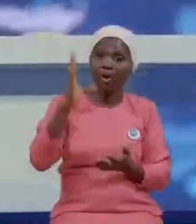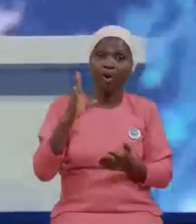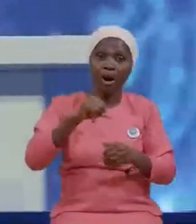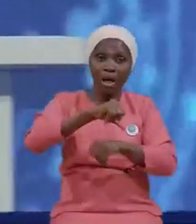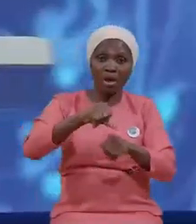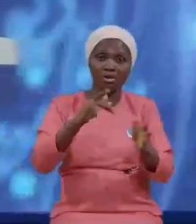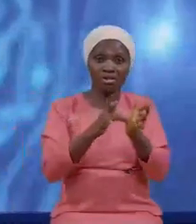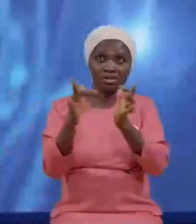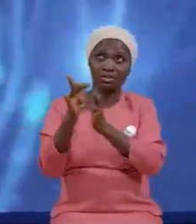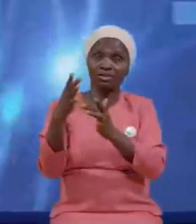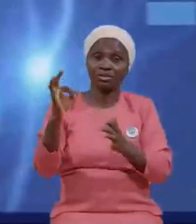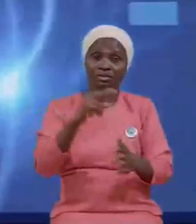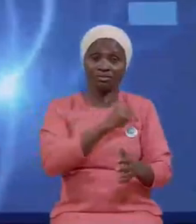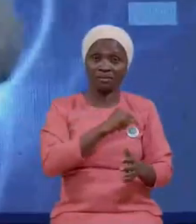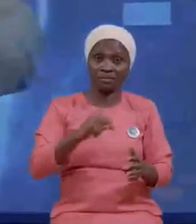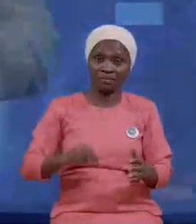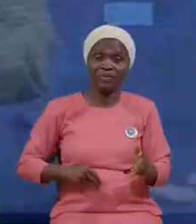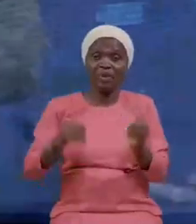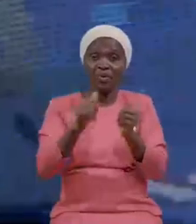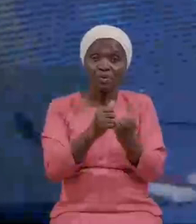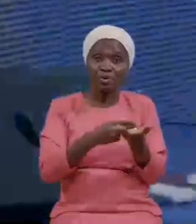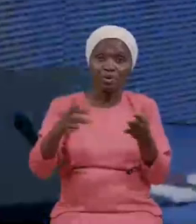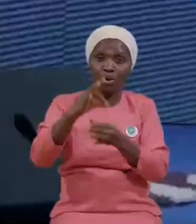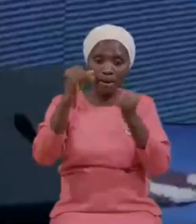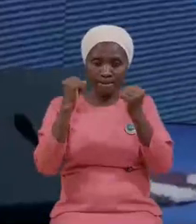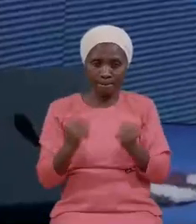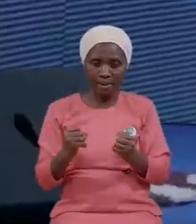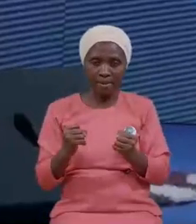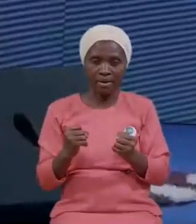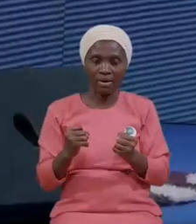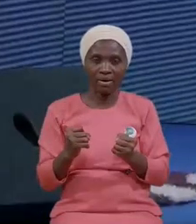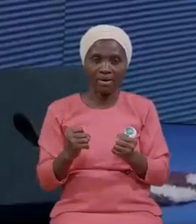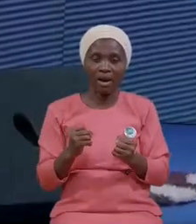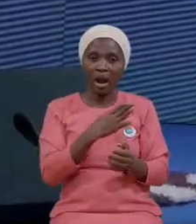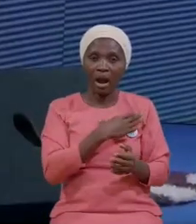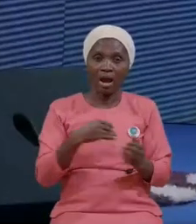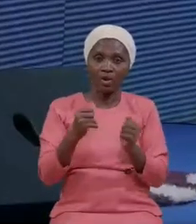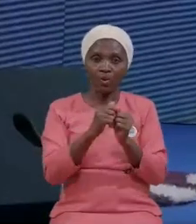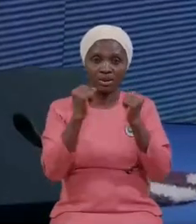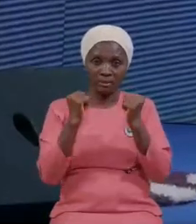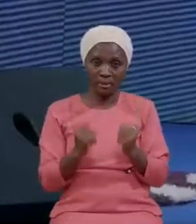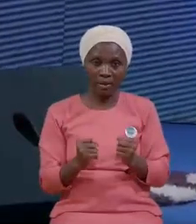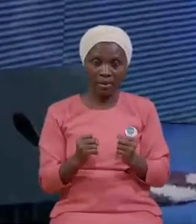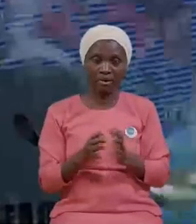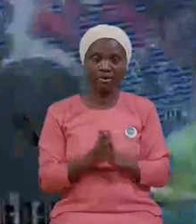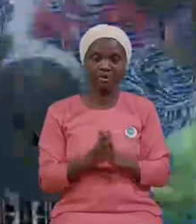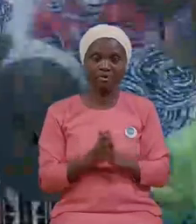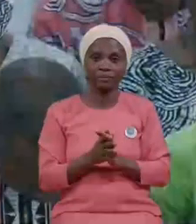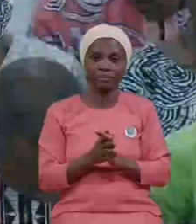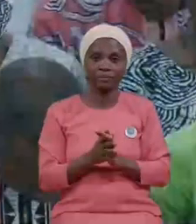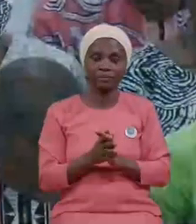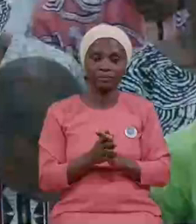Vous savez comment Dieu a oint du Saint-Esprit de force Jésus de Nazareth qui allait de lieu en lieu faisant du